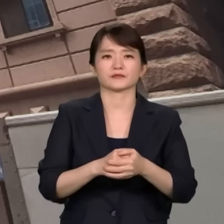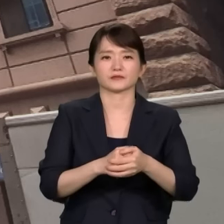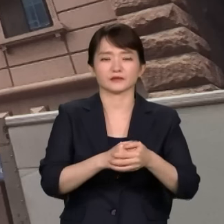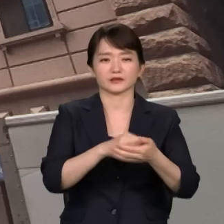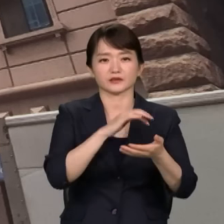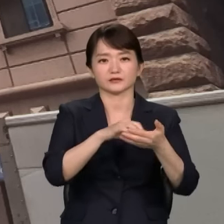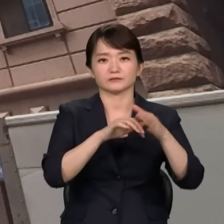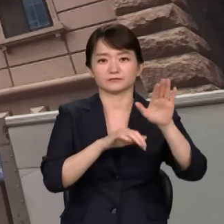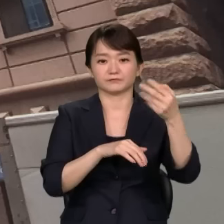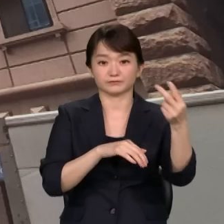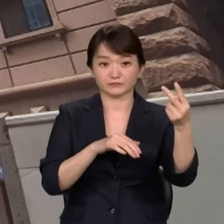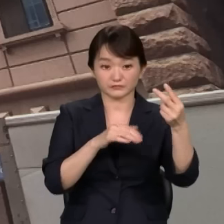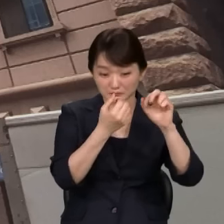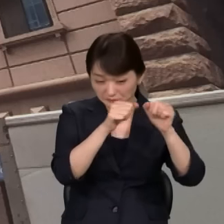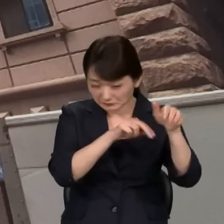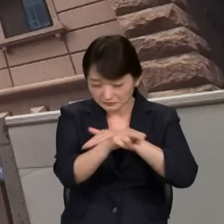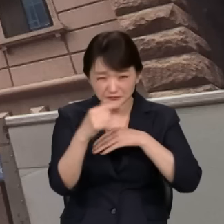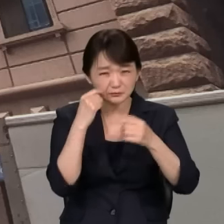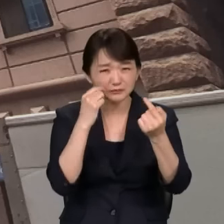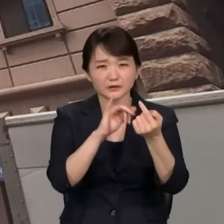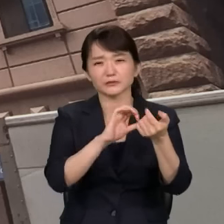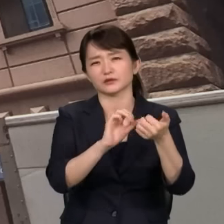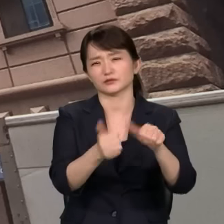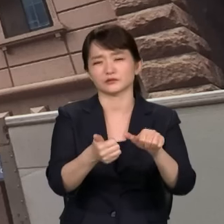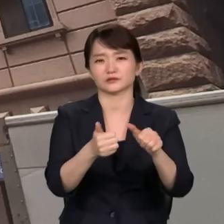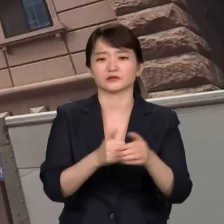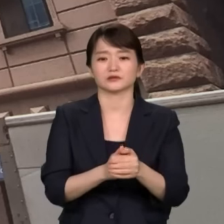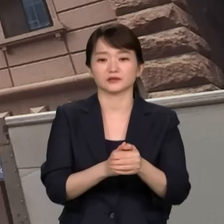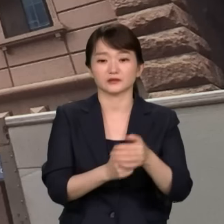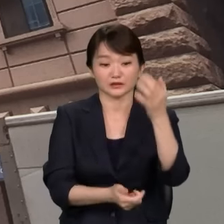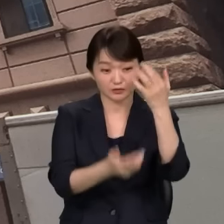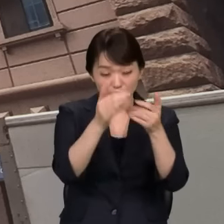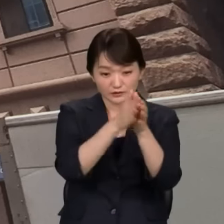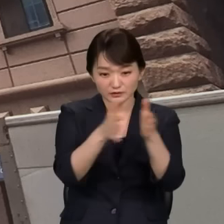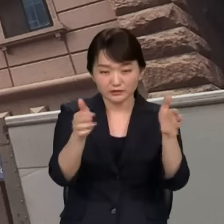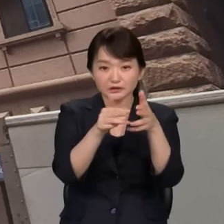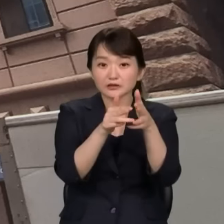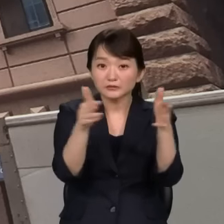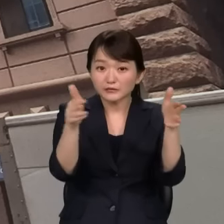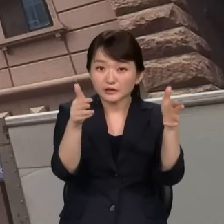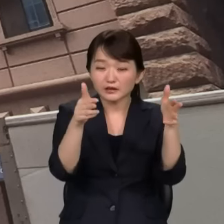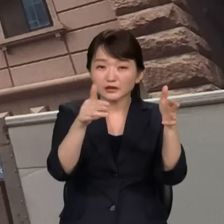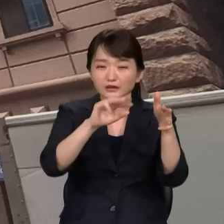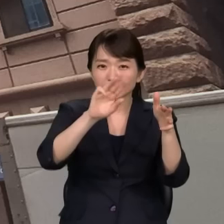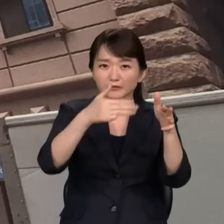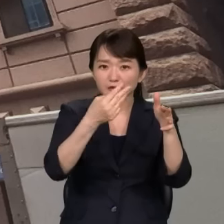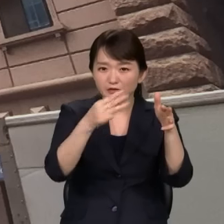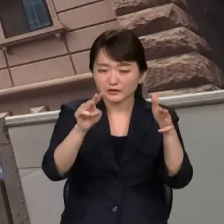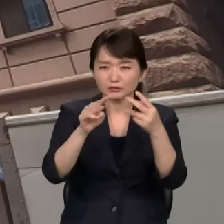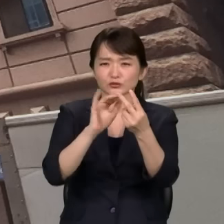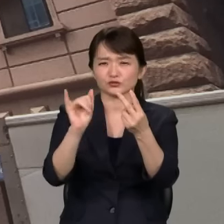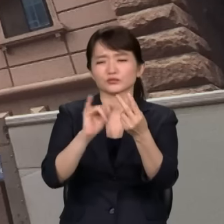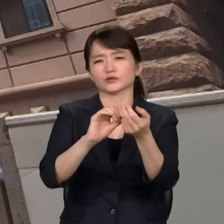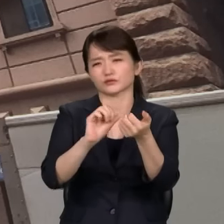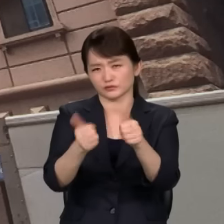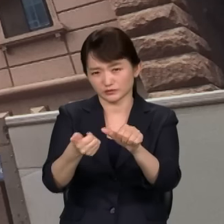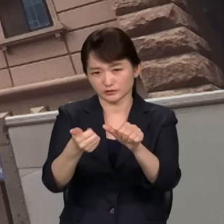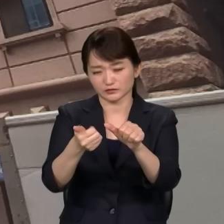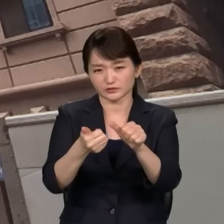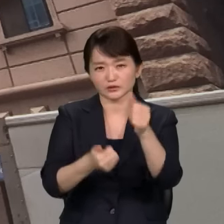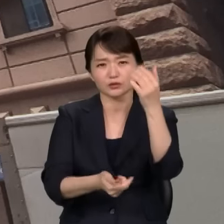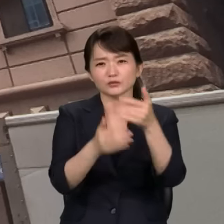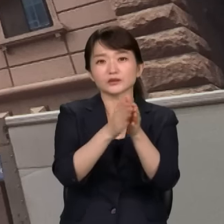안에선 못 빠져나온 한 명이 목숨을 잃었습니다. 불이 시작된 8층. 803호 투숙객 두 명이 숨졌습니다. 불이 시작된